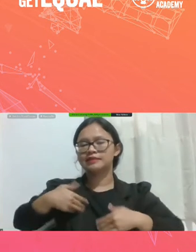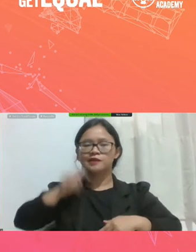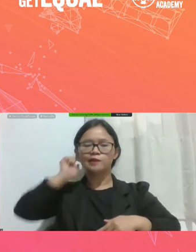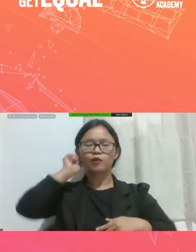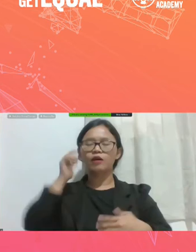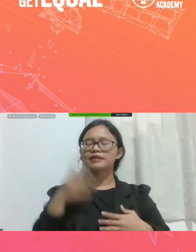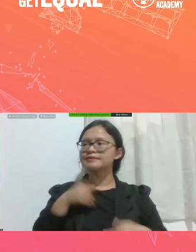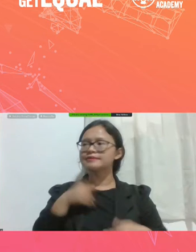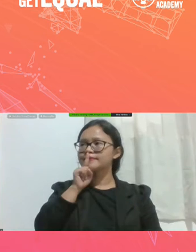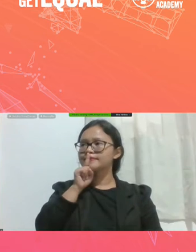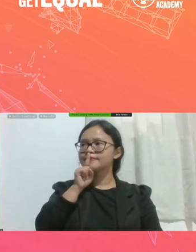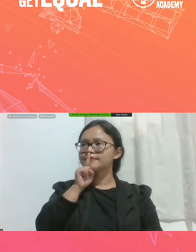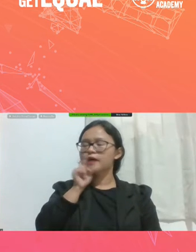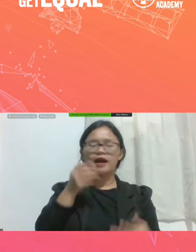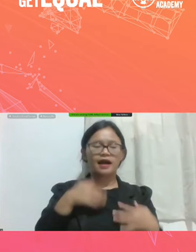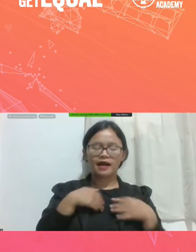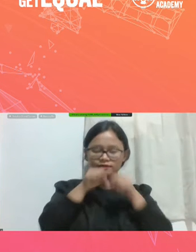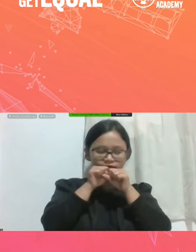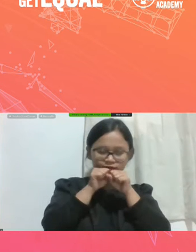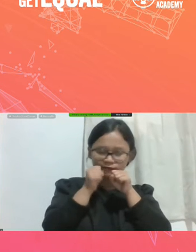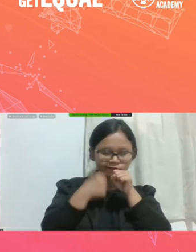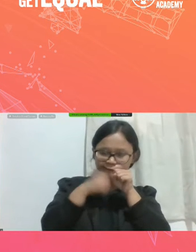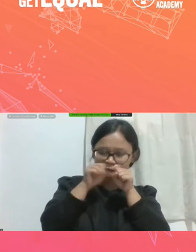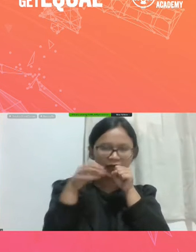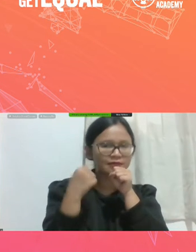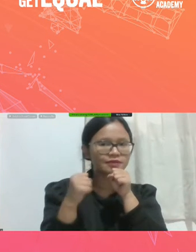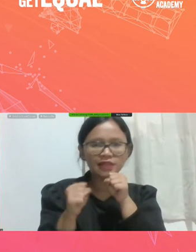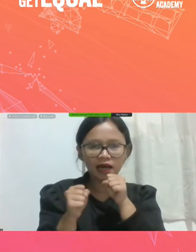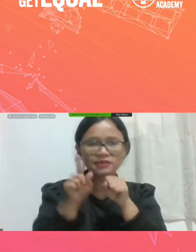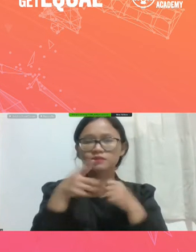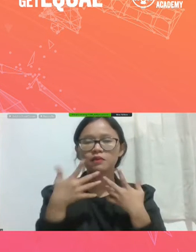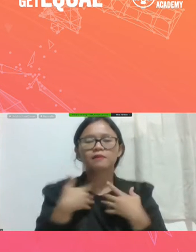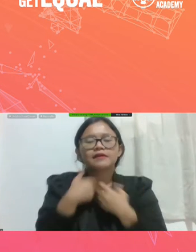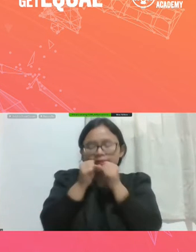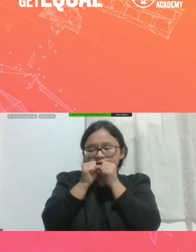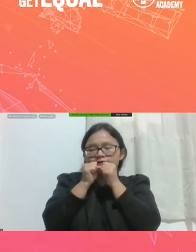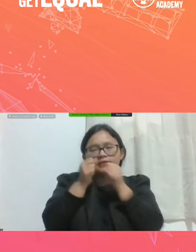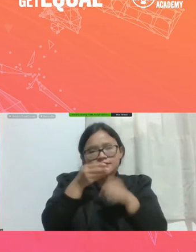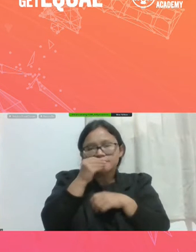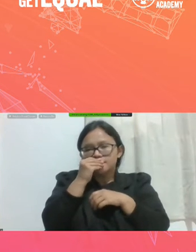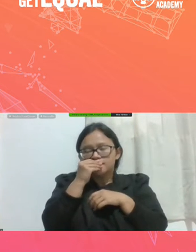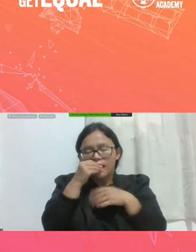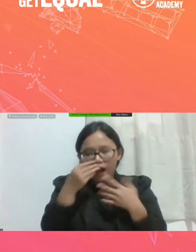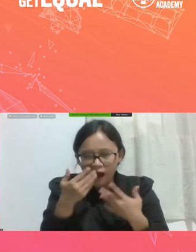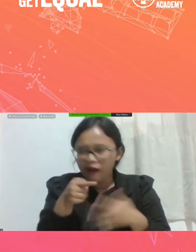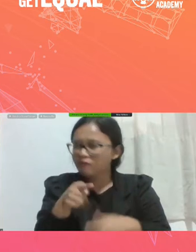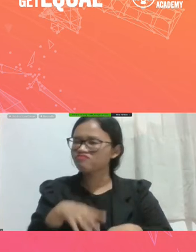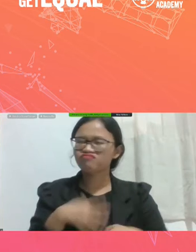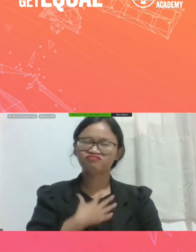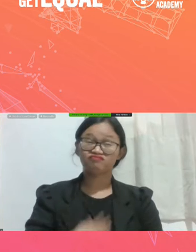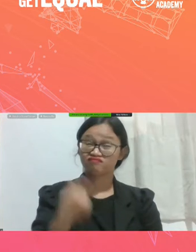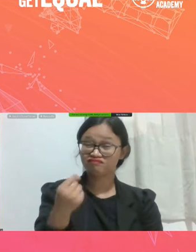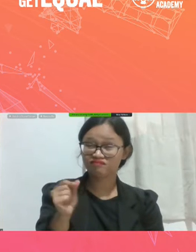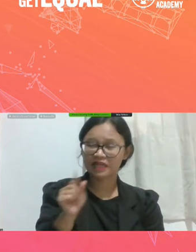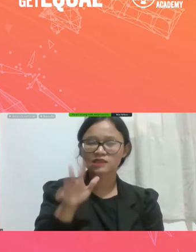takut, mereka mengisolasi diri, mereka tidak berani bicara dan sebagainya. Ini suatu potensi besar yang sayang sekali ya,